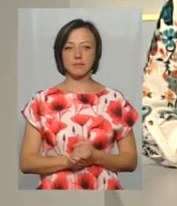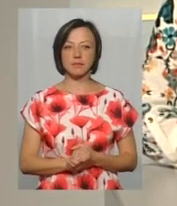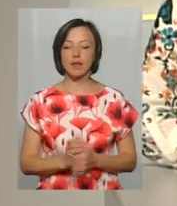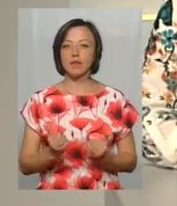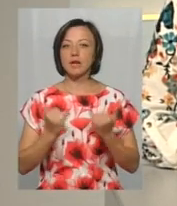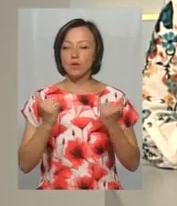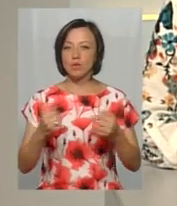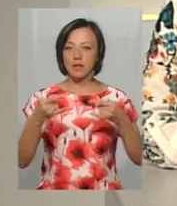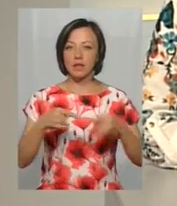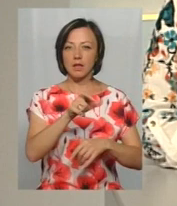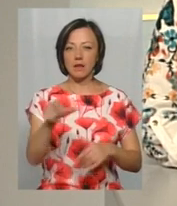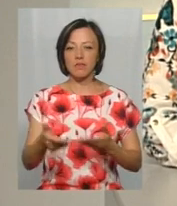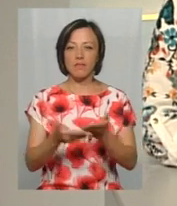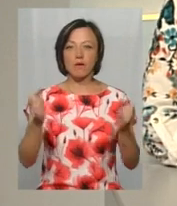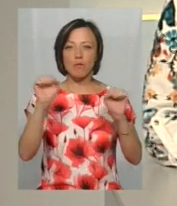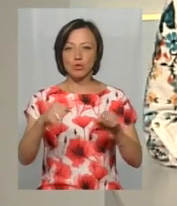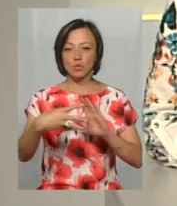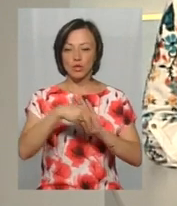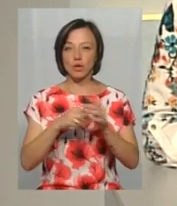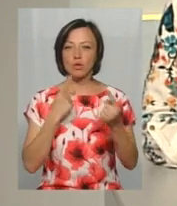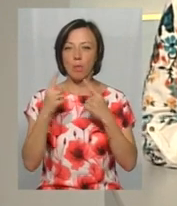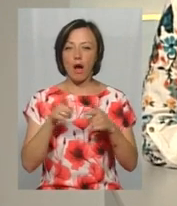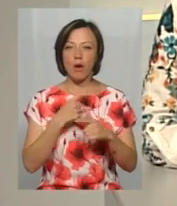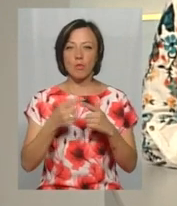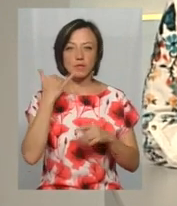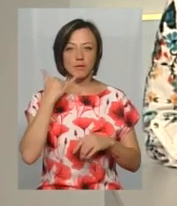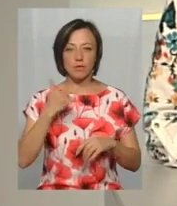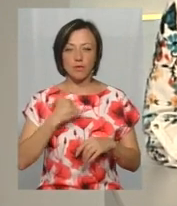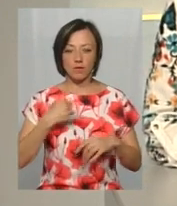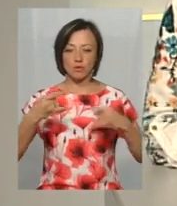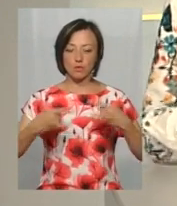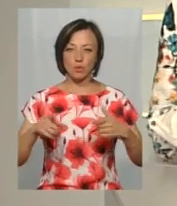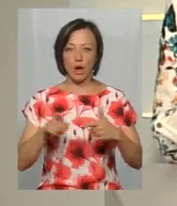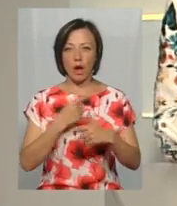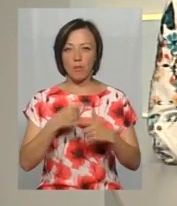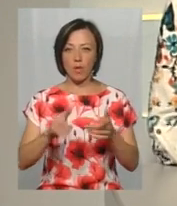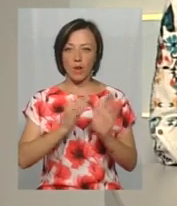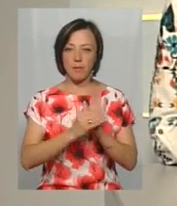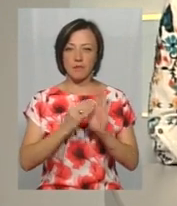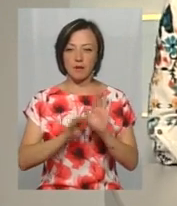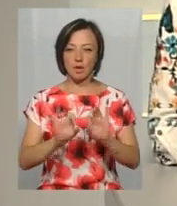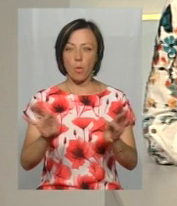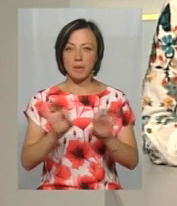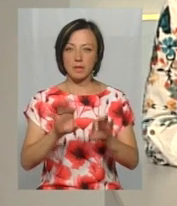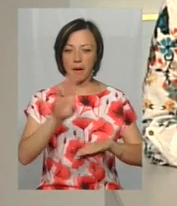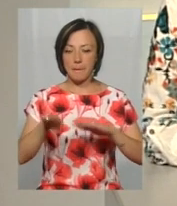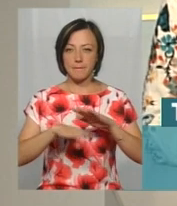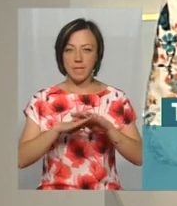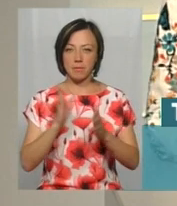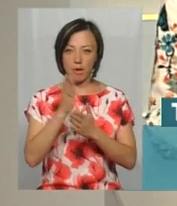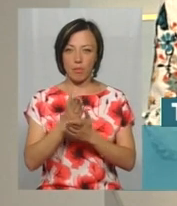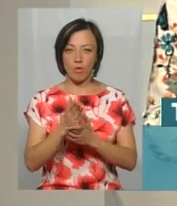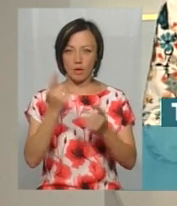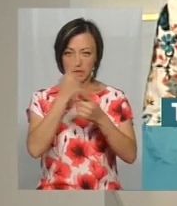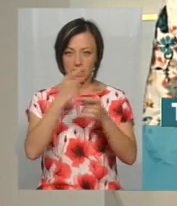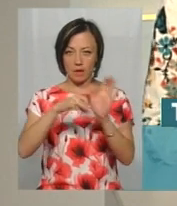Шановні глядачі, нагадую, ви можете долучитись до розмови або зателефонувавши у студію, або написавши коментар під прямою трансляцією у